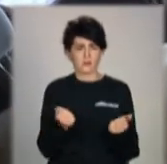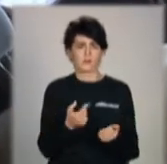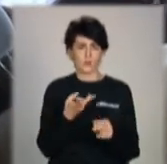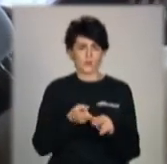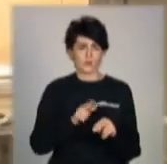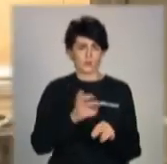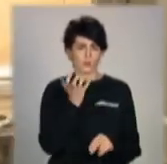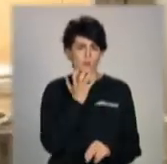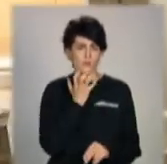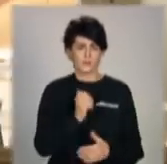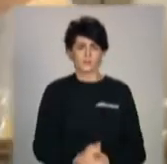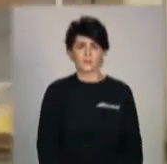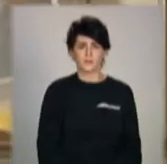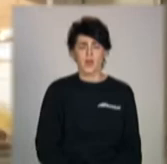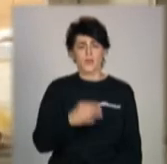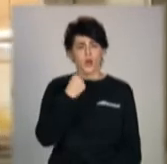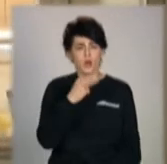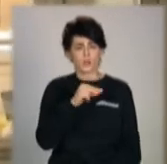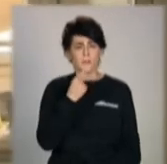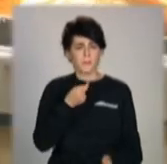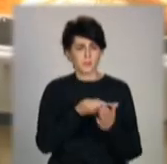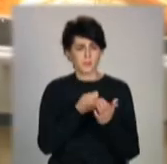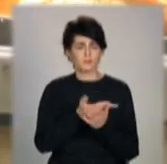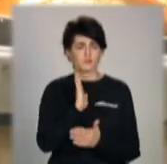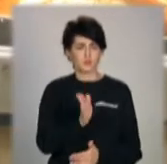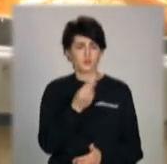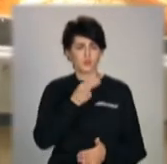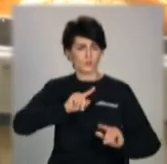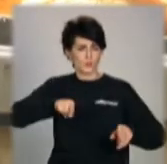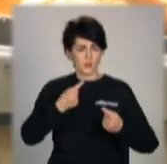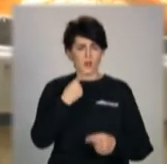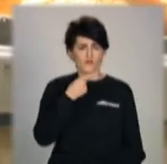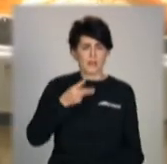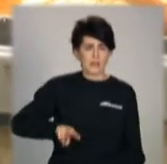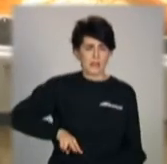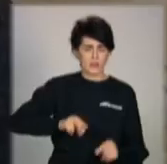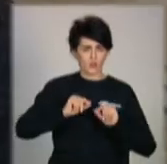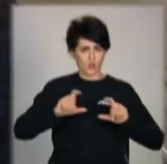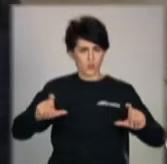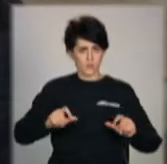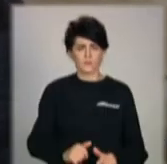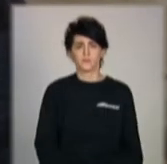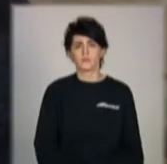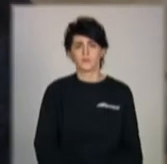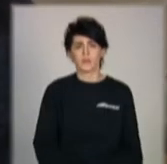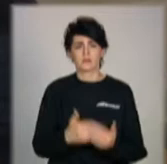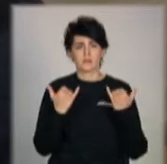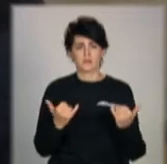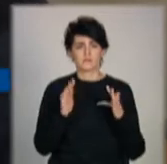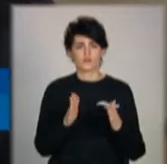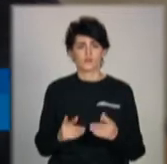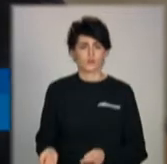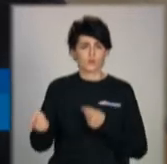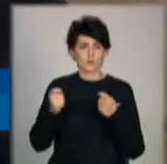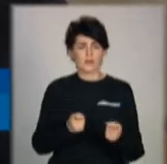и она теплая. Якість приготування їжі покращать, пообіцяв директор школи. Вже сьогодні завезуть нову